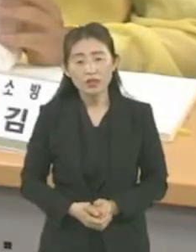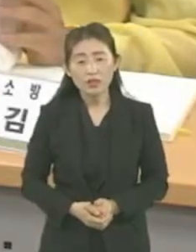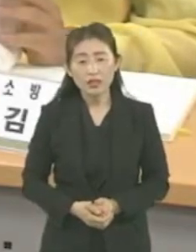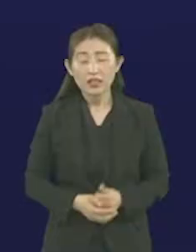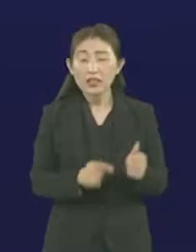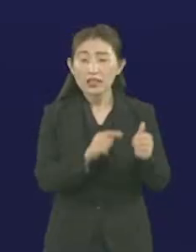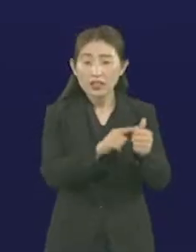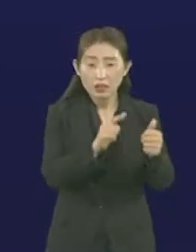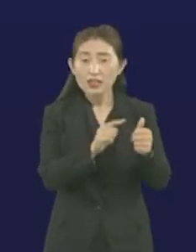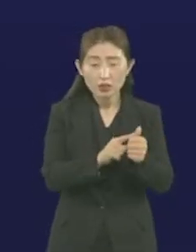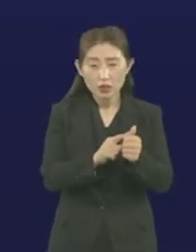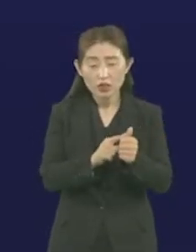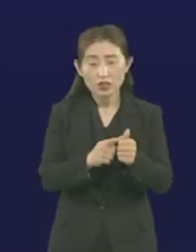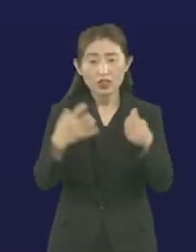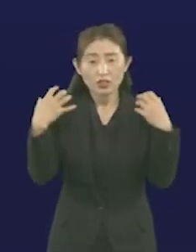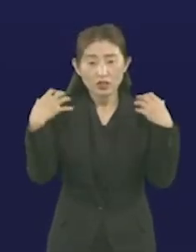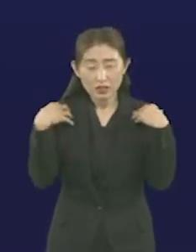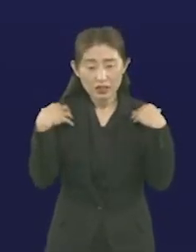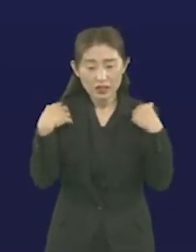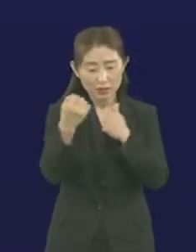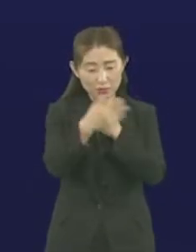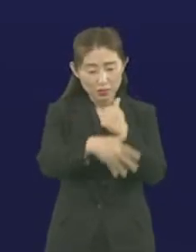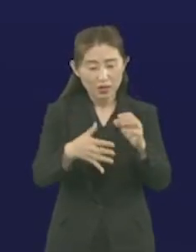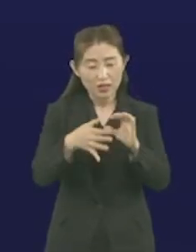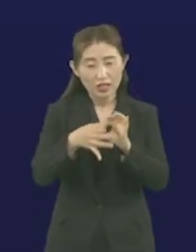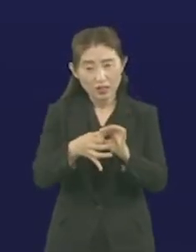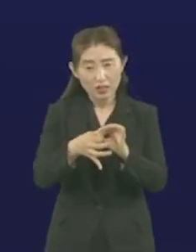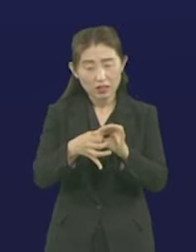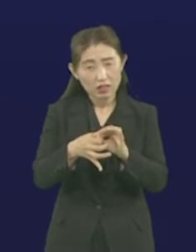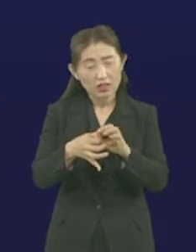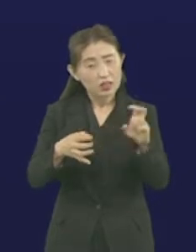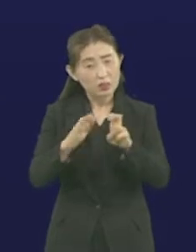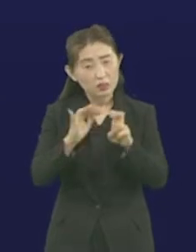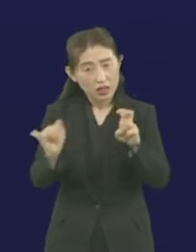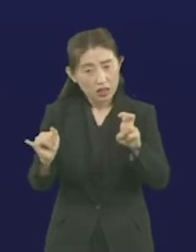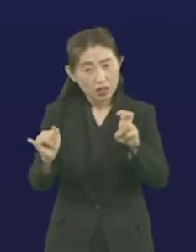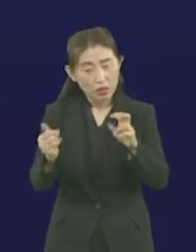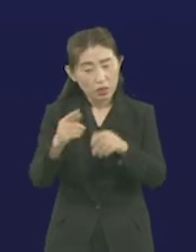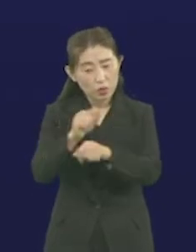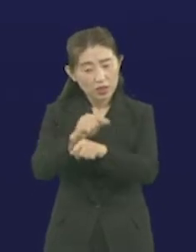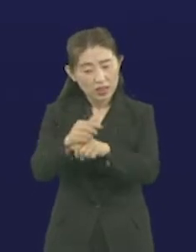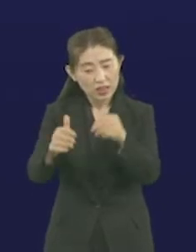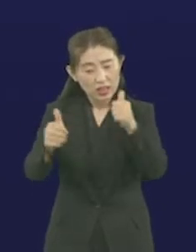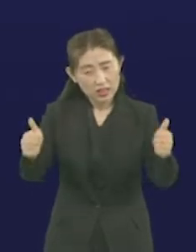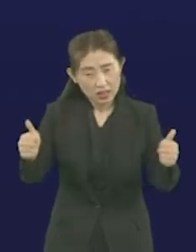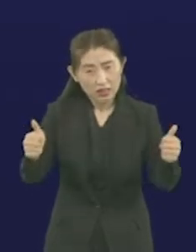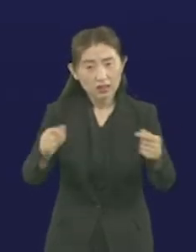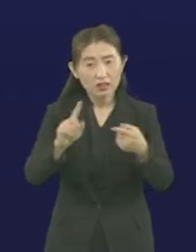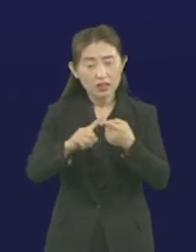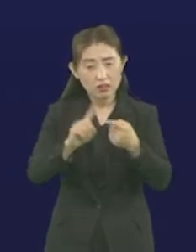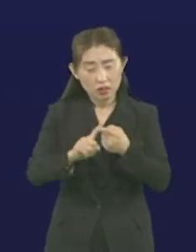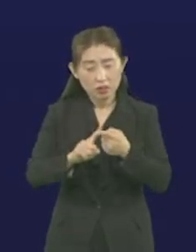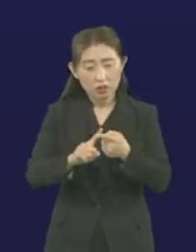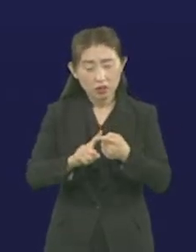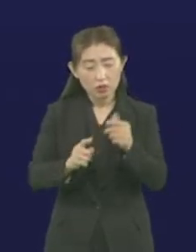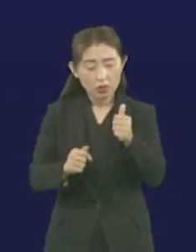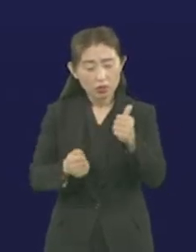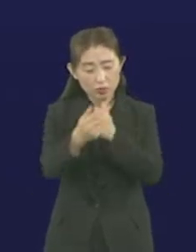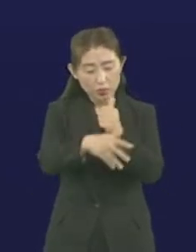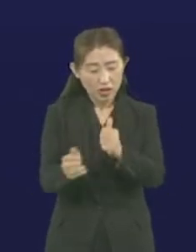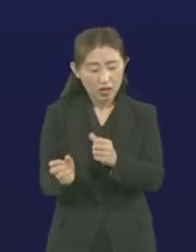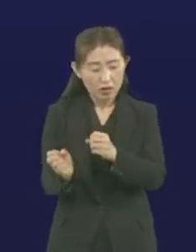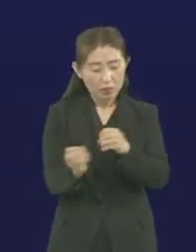김 당선인은 도 본청 정무직 인사들과 20여 명에 달하는 산하 공공기관장에 대해서는 도지사가 떠날 때